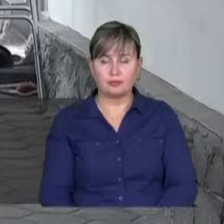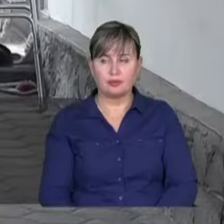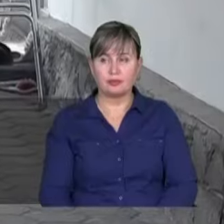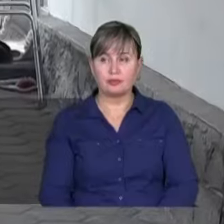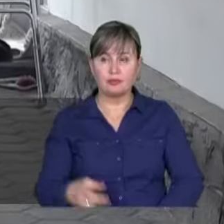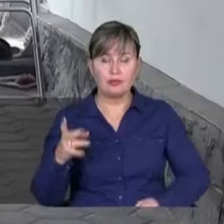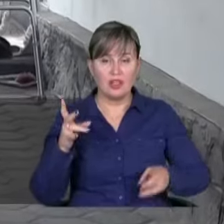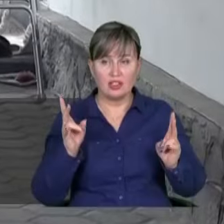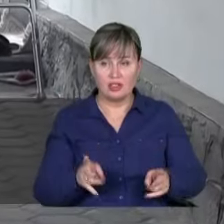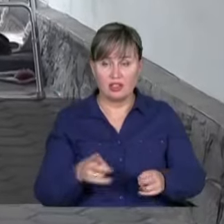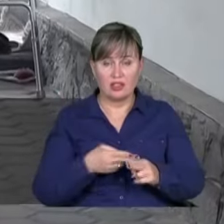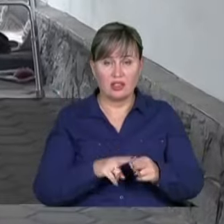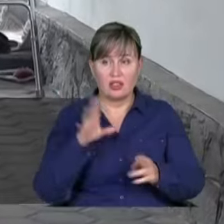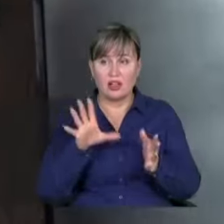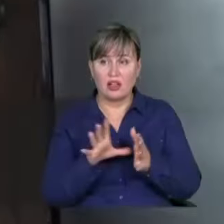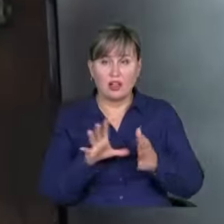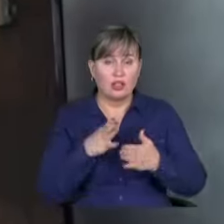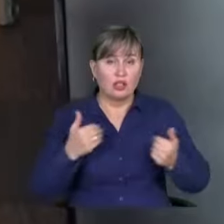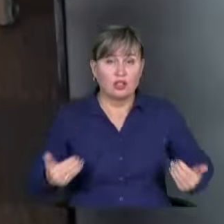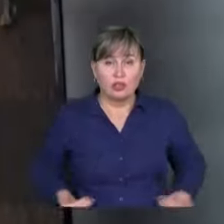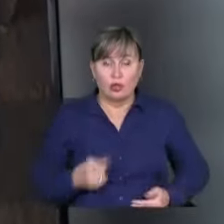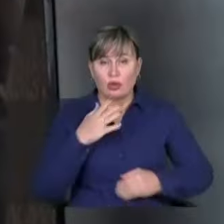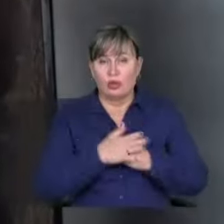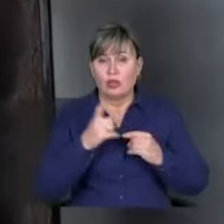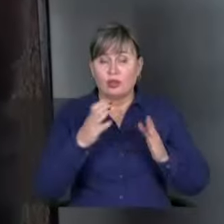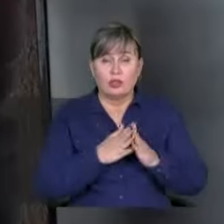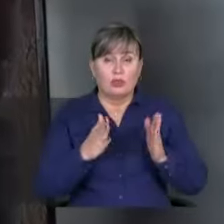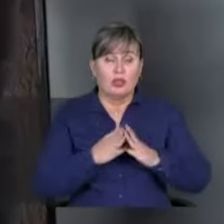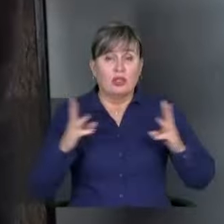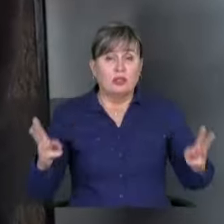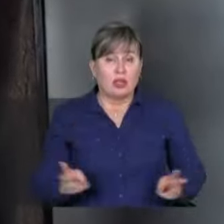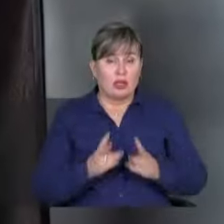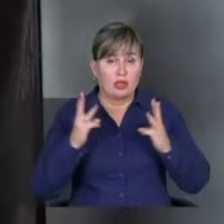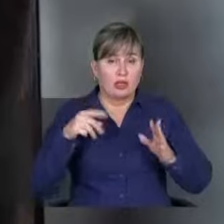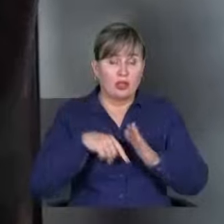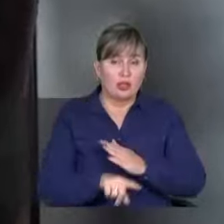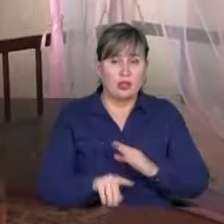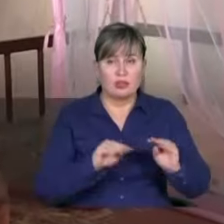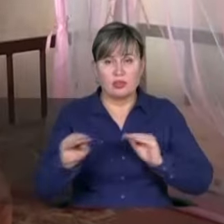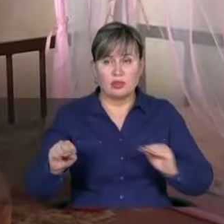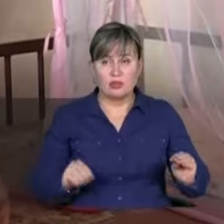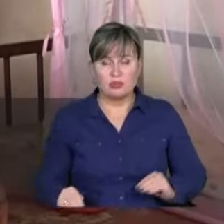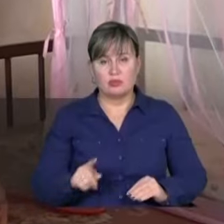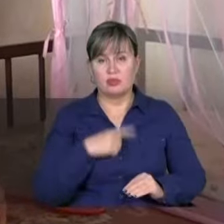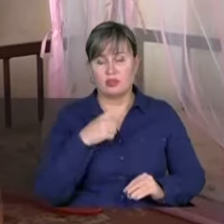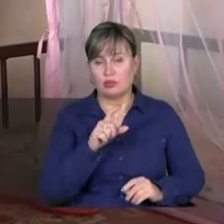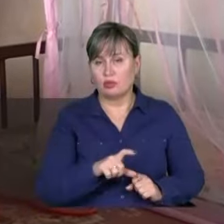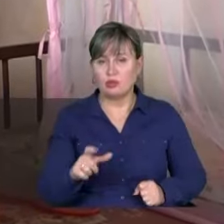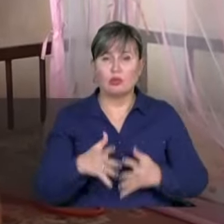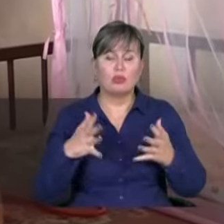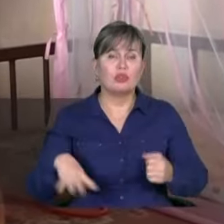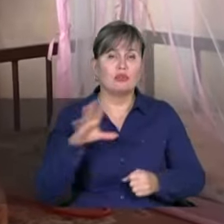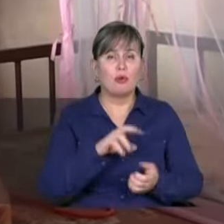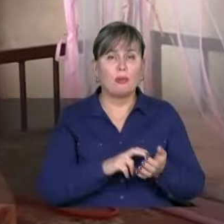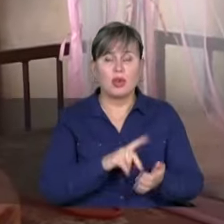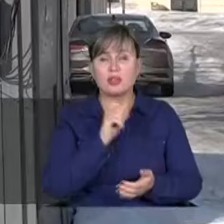Страдают от нестабильной подачи электроэнергии жители порядка 100 домов. Сгоревшая бытовая техника – наименьшая из зол, говорят сельчане. Больше всего они